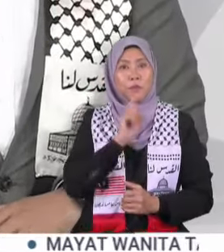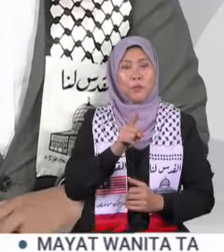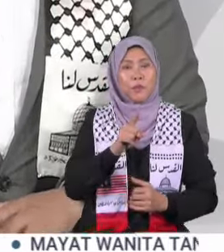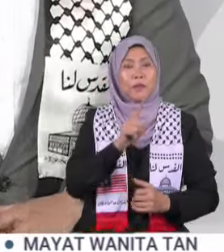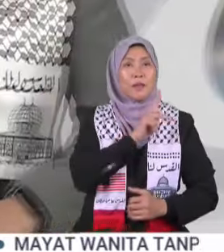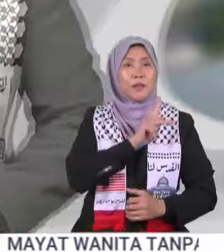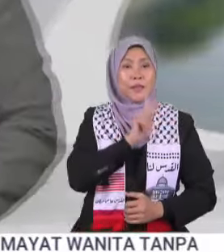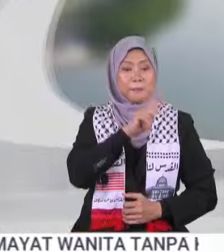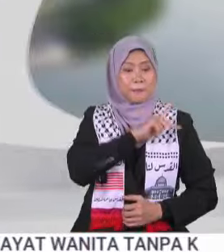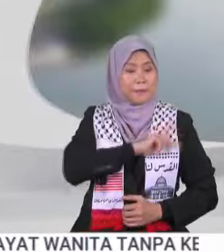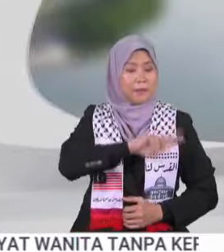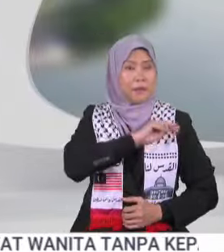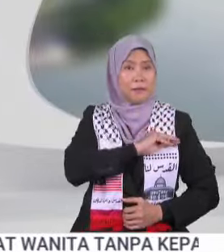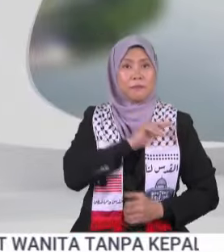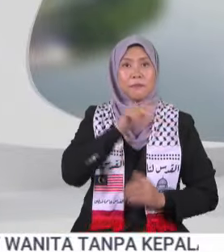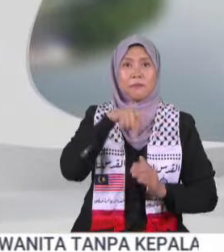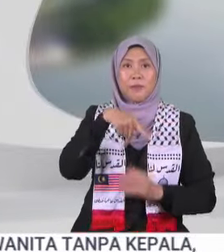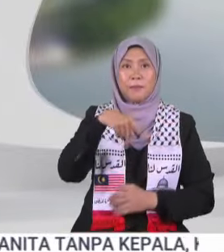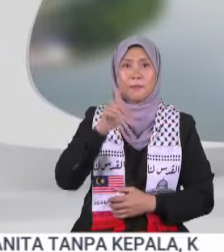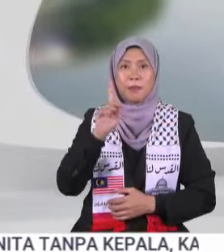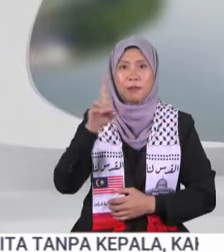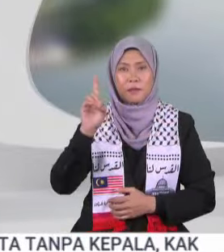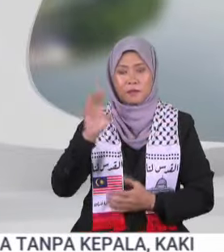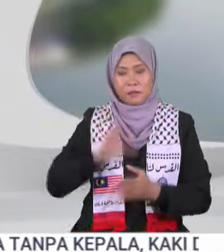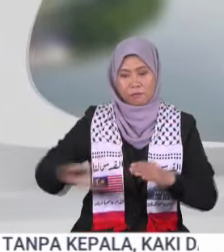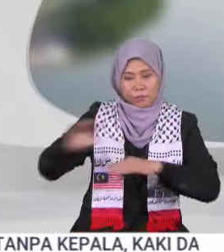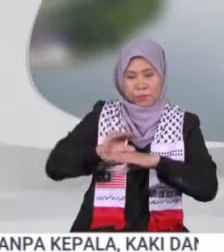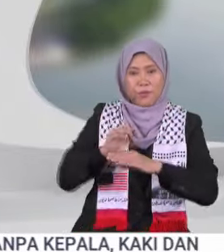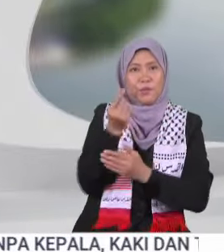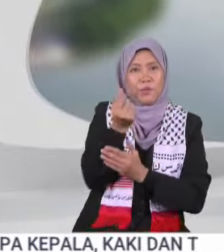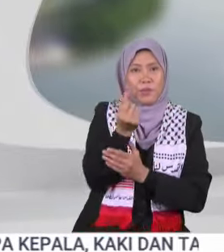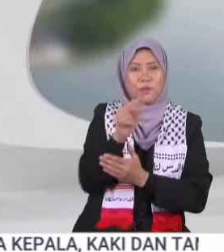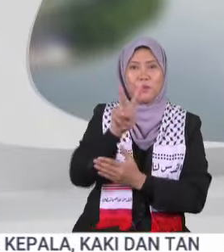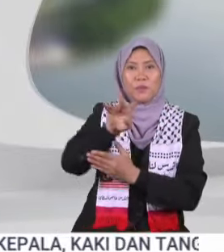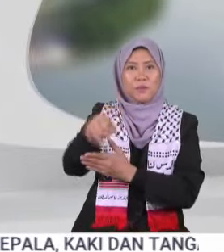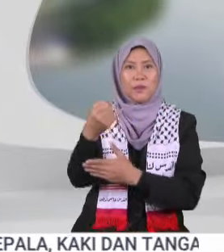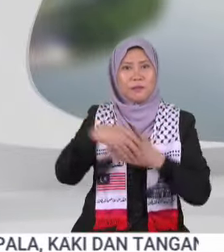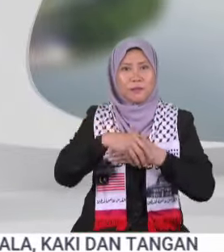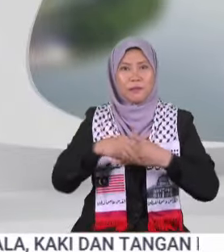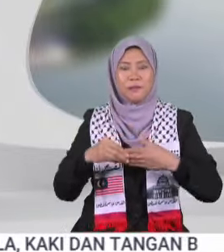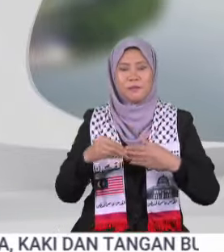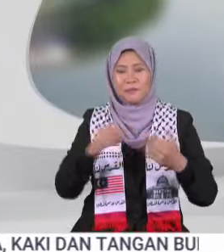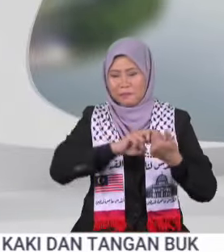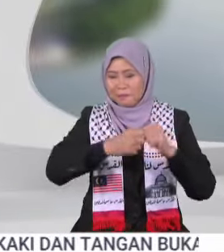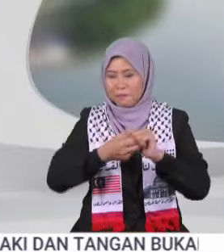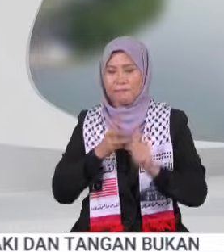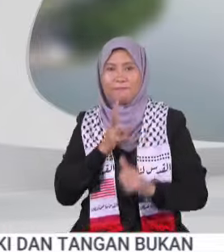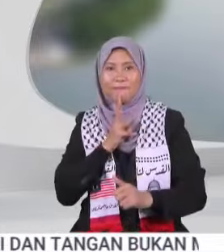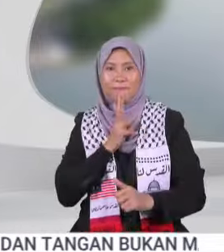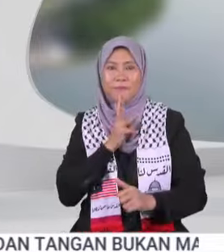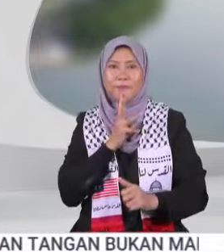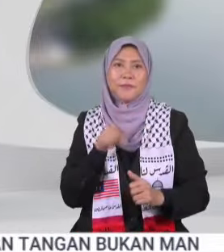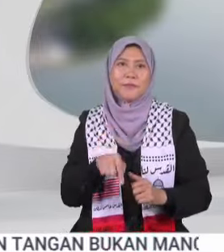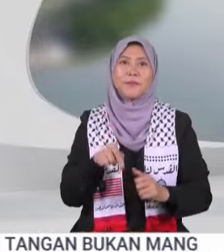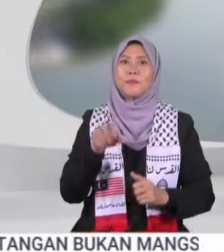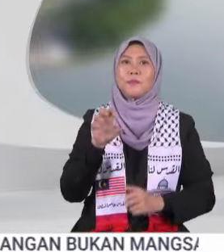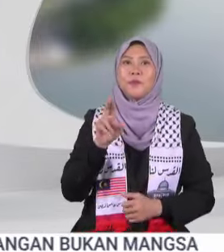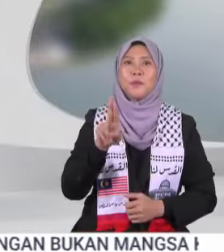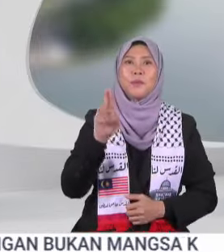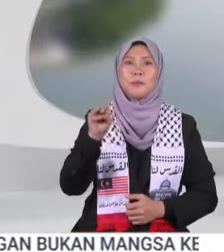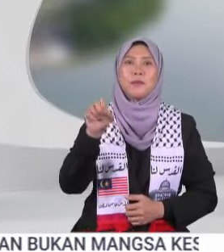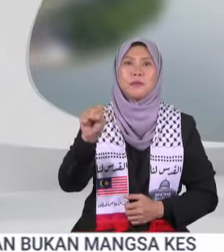menyediakan peruntukan tambahan sebanyak 2 juta bagi menangani masalah air di kampus induk Universiti Malaysia Sabah